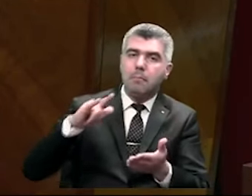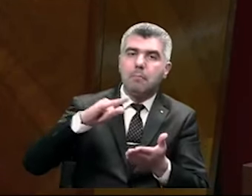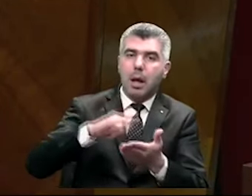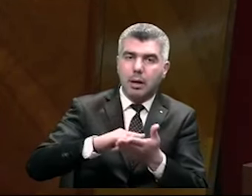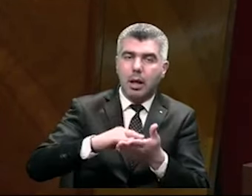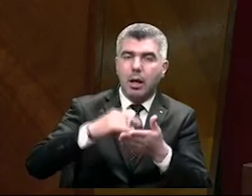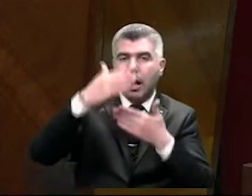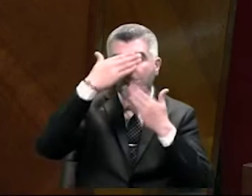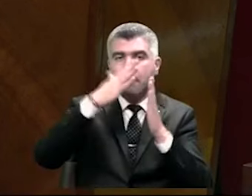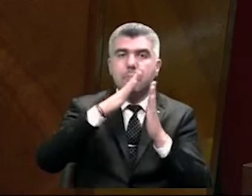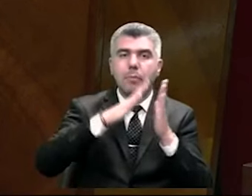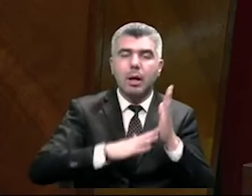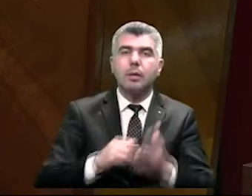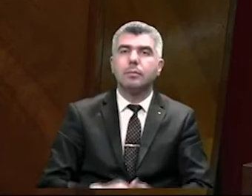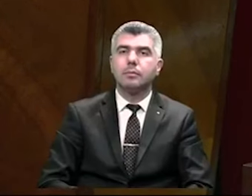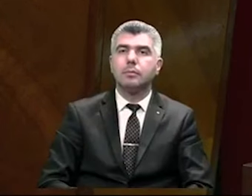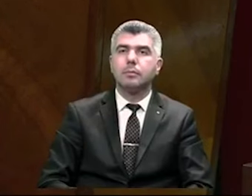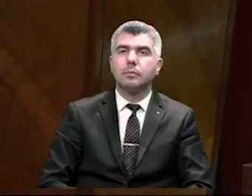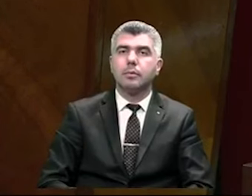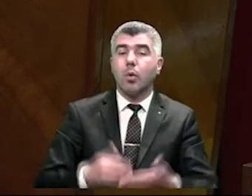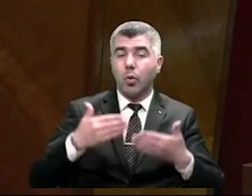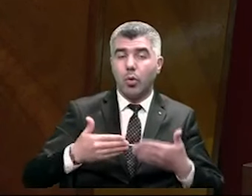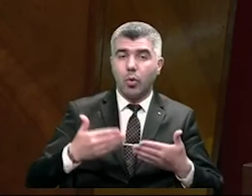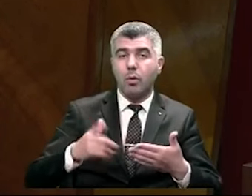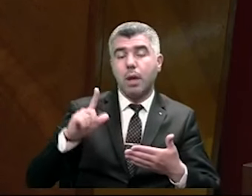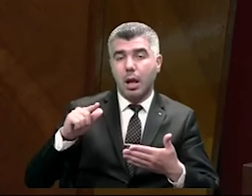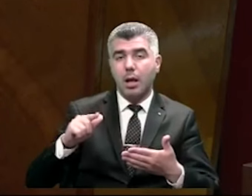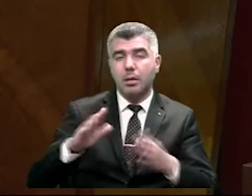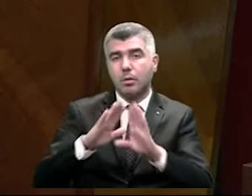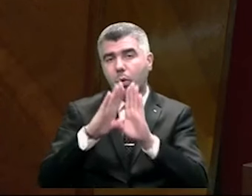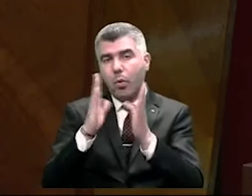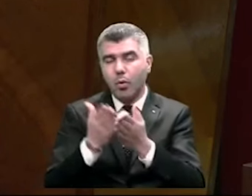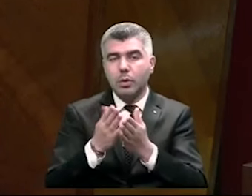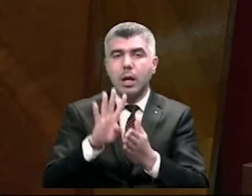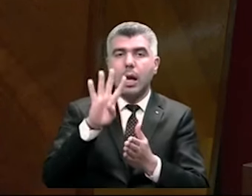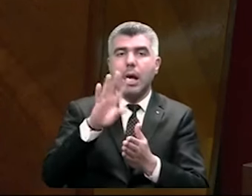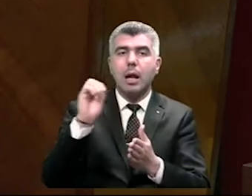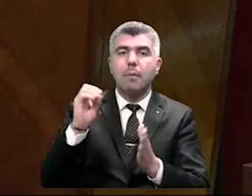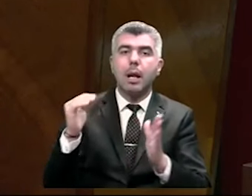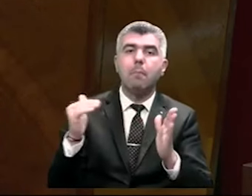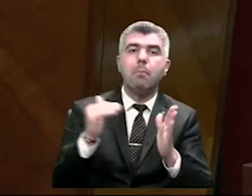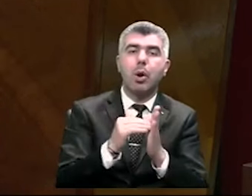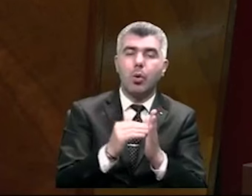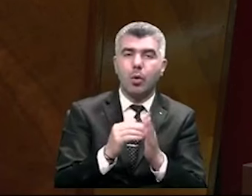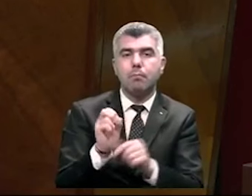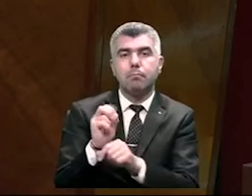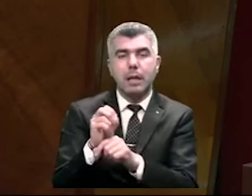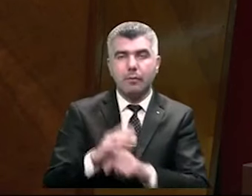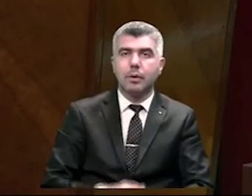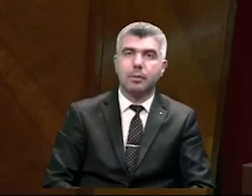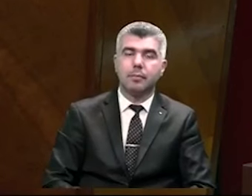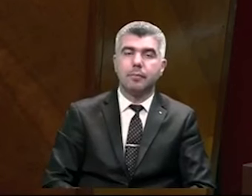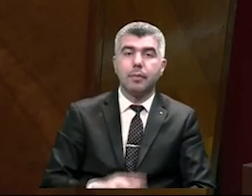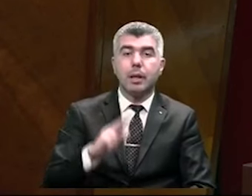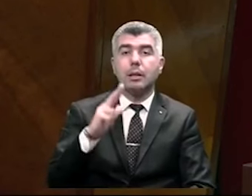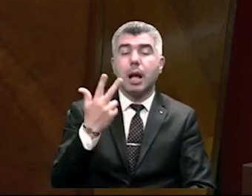الوطنيه الطارات المطني اليوم عندها طاقه استيعاب اجماليه ديال 40 مليون تقريبا كاين ثلاثه ديال